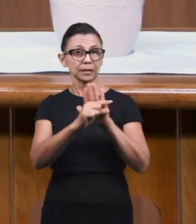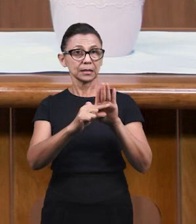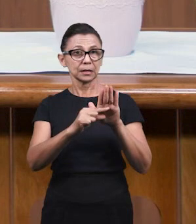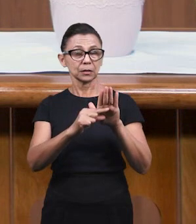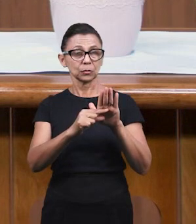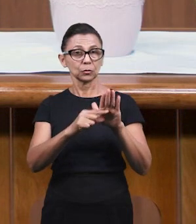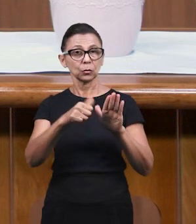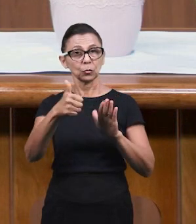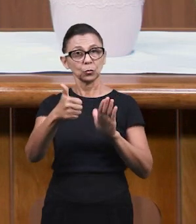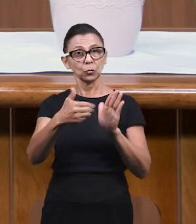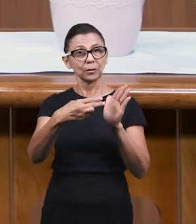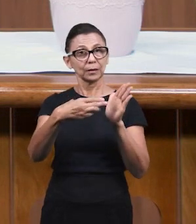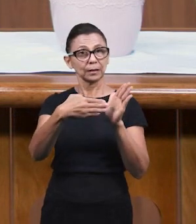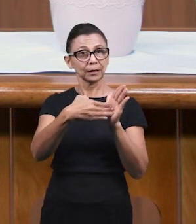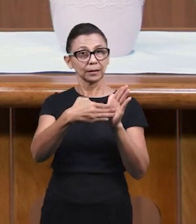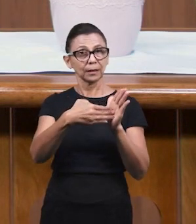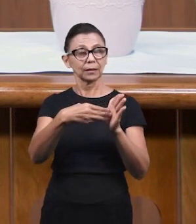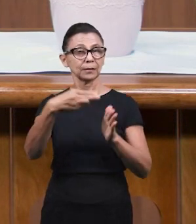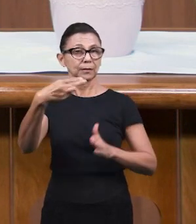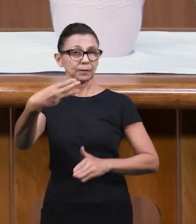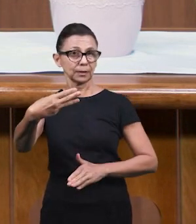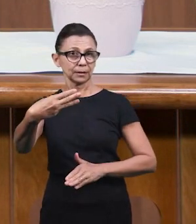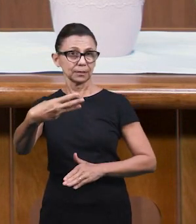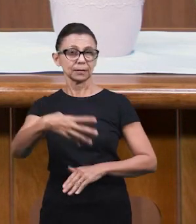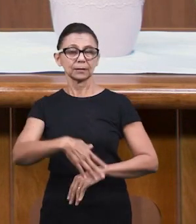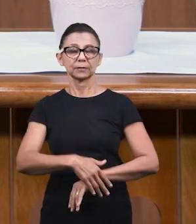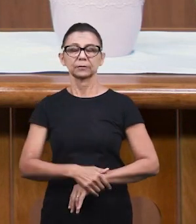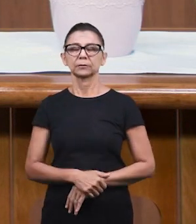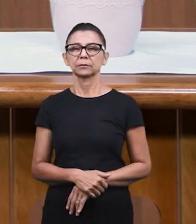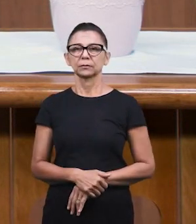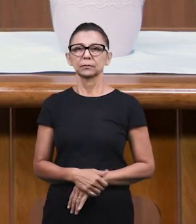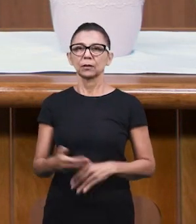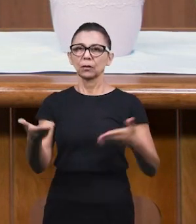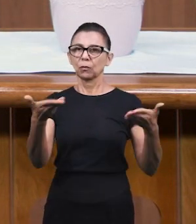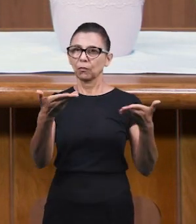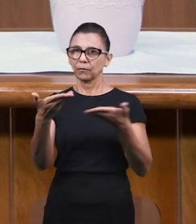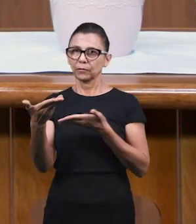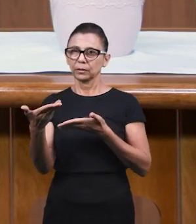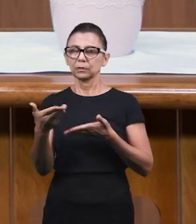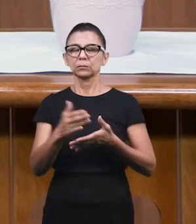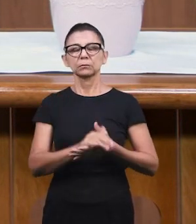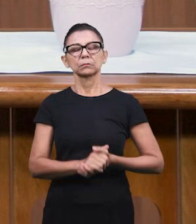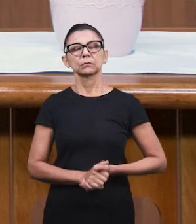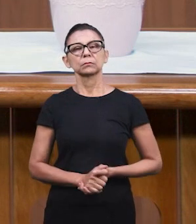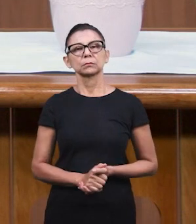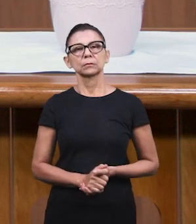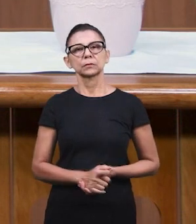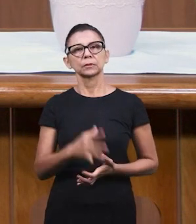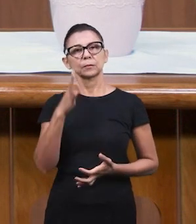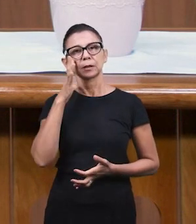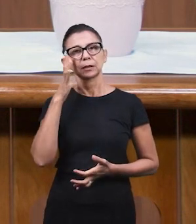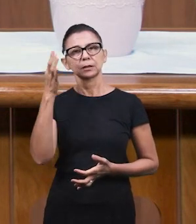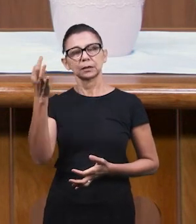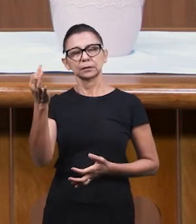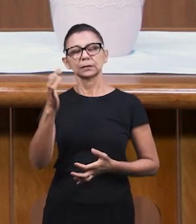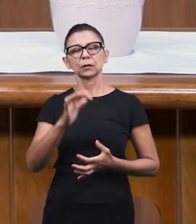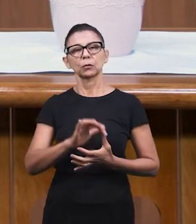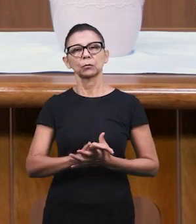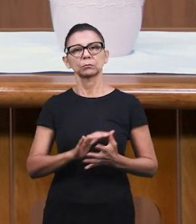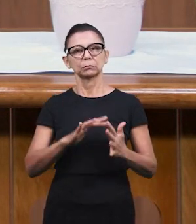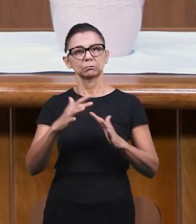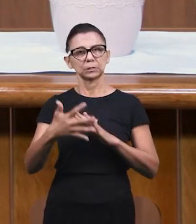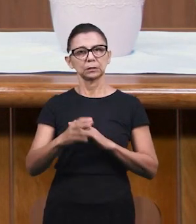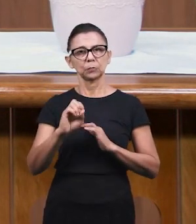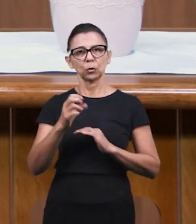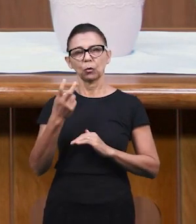Псалтырь, 106-й Псалом, и прочитаем некоторые из стихов. Можете читать Если у